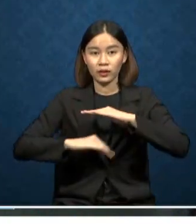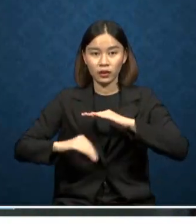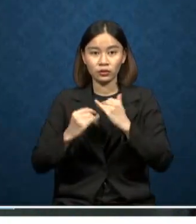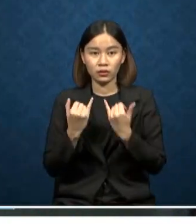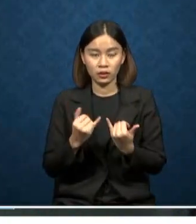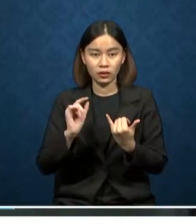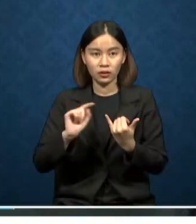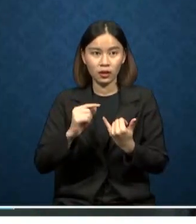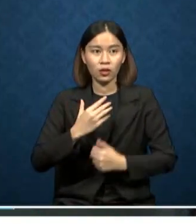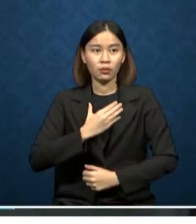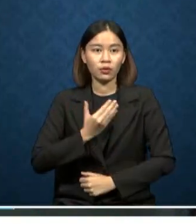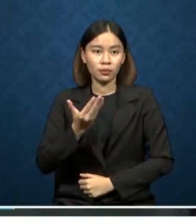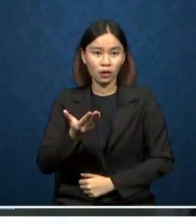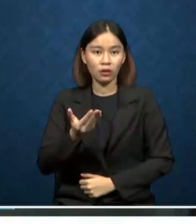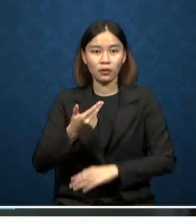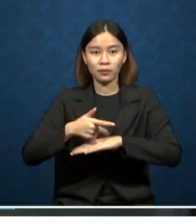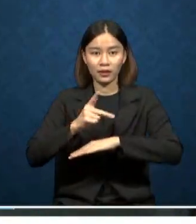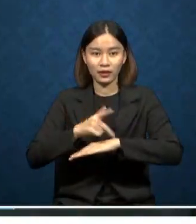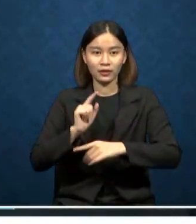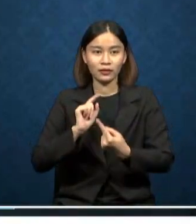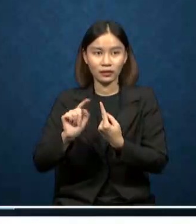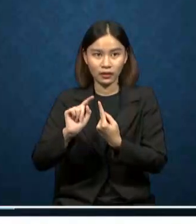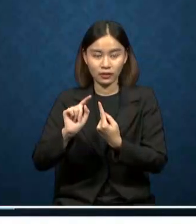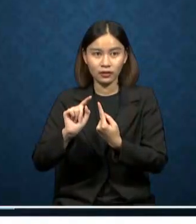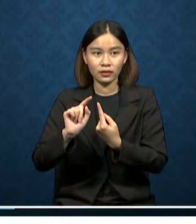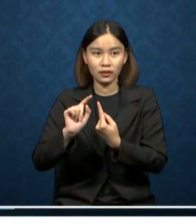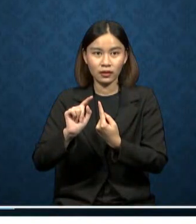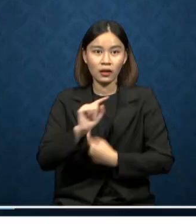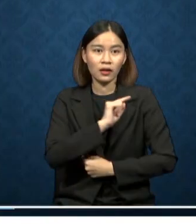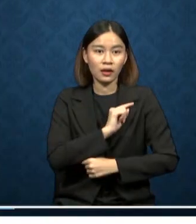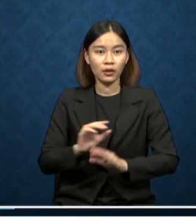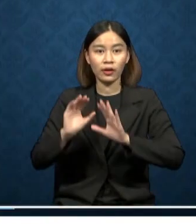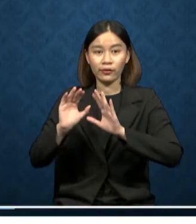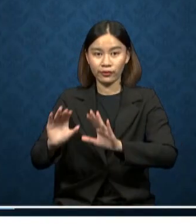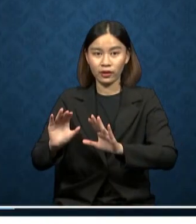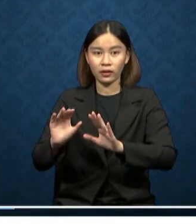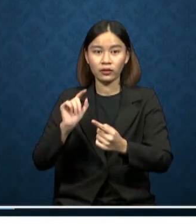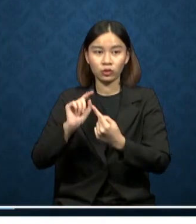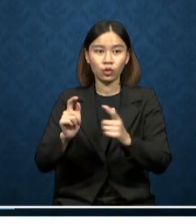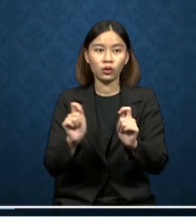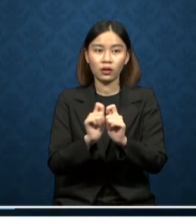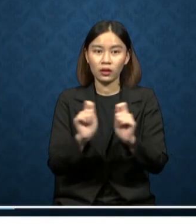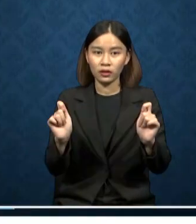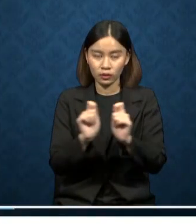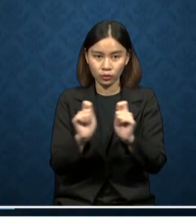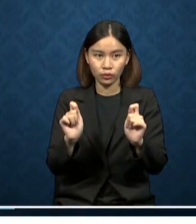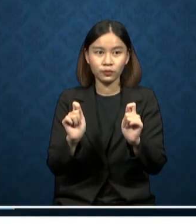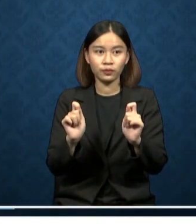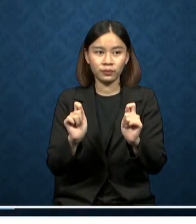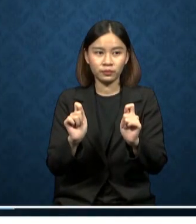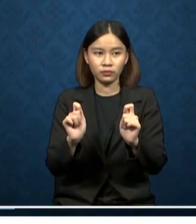ครับผมจะขออนุญาตท่านประธานมอบหมายให้อนุกรรมธิการ